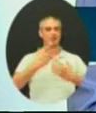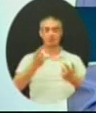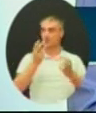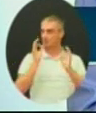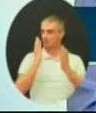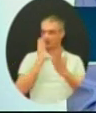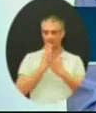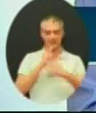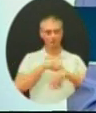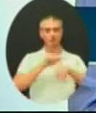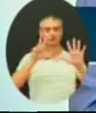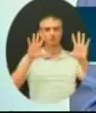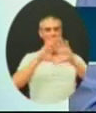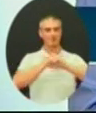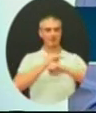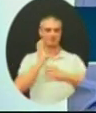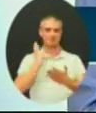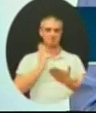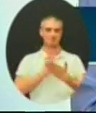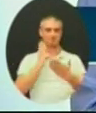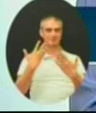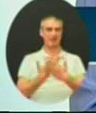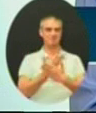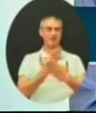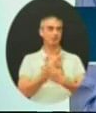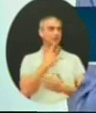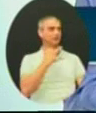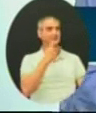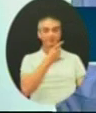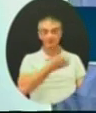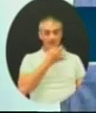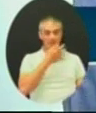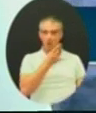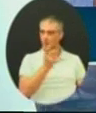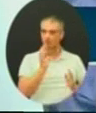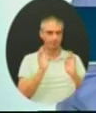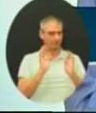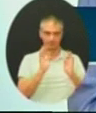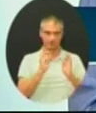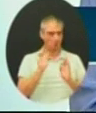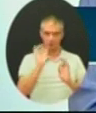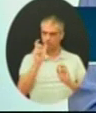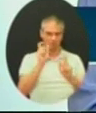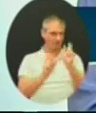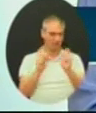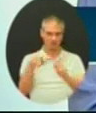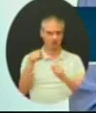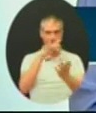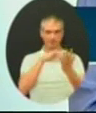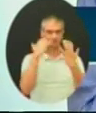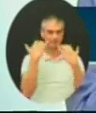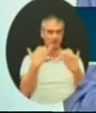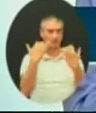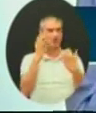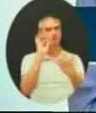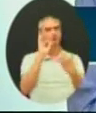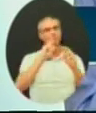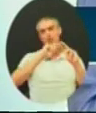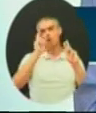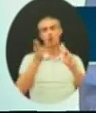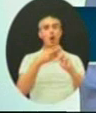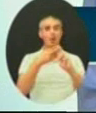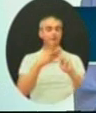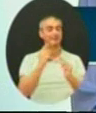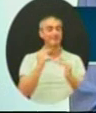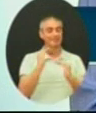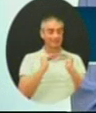שזה קורה ב8 בערב במהדורות המרכזיות. בדיוק, והנאום הוא באמת, הוא לא לאנשים שיושבים בקהל, אלא באמת לקהילה הבינלאומית,